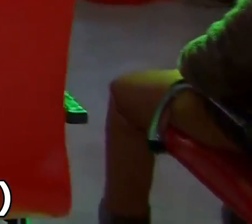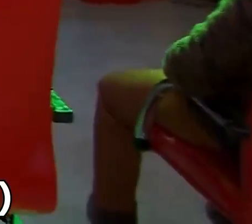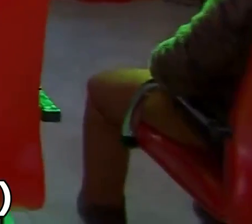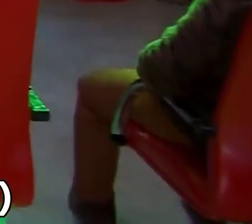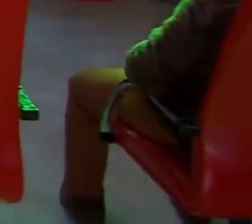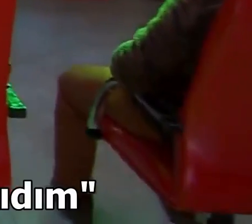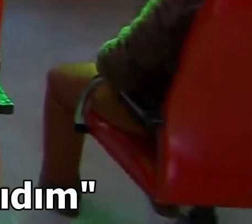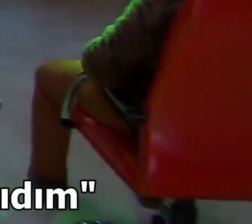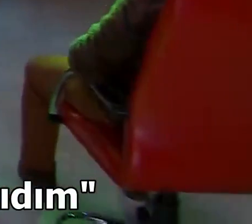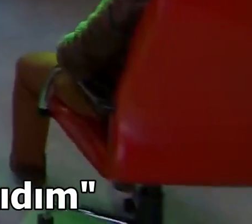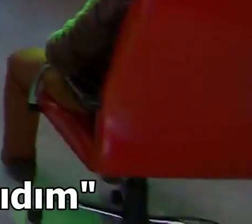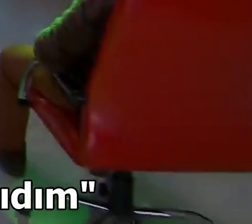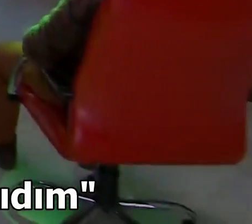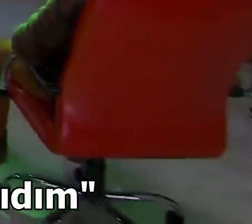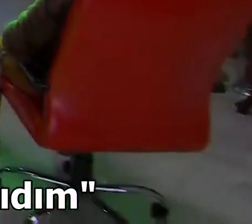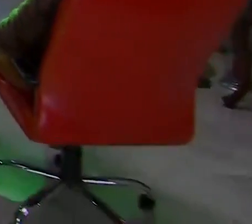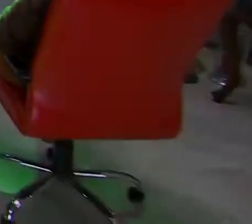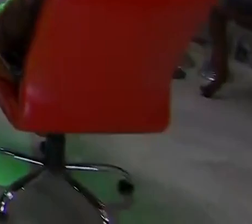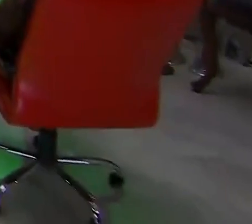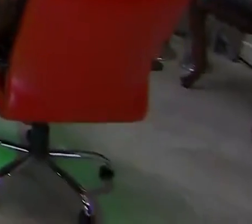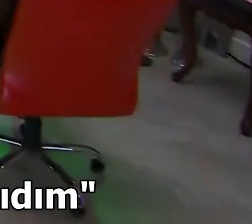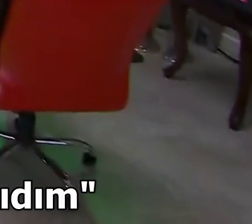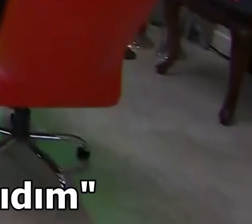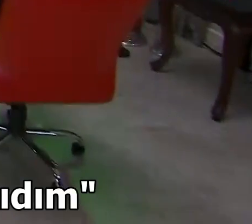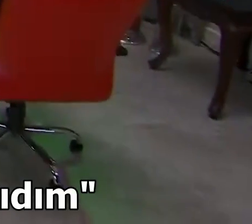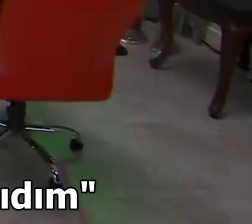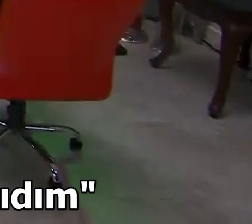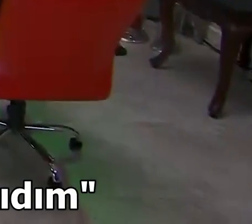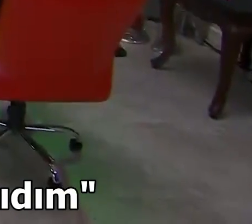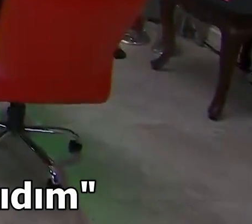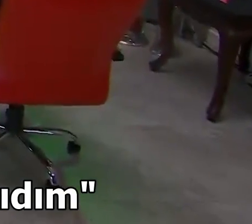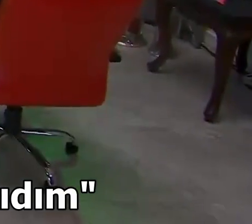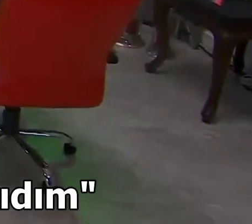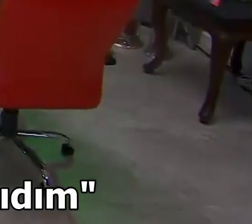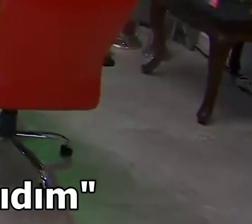İşaret parmağıyla taradı jüriye, göz süzüp gülümsedi. Oynayarak gidiyor.